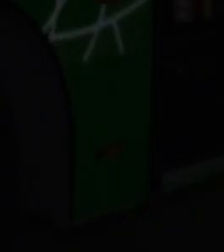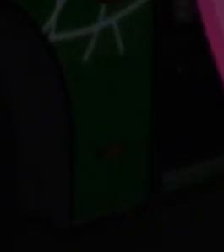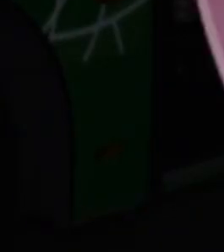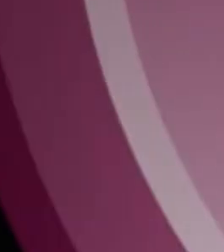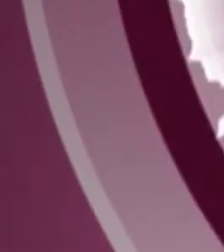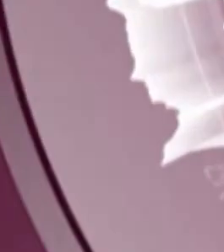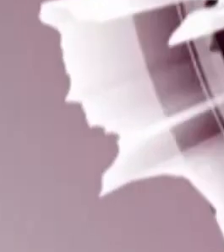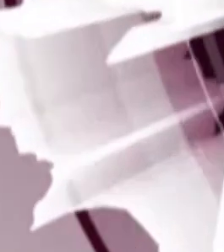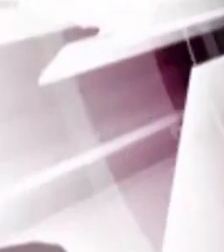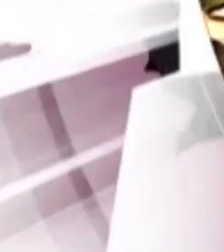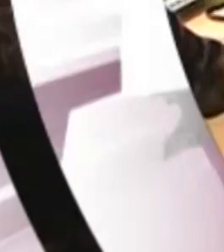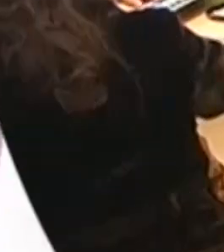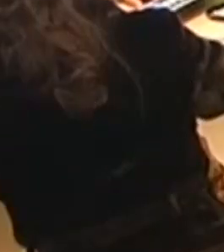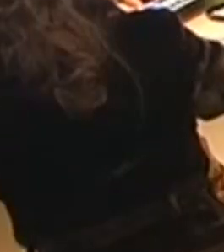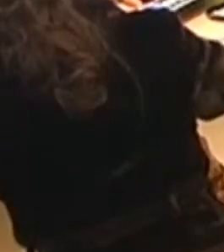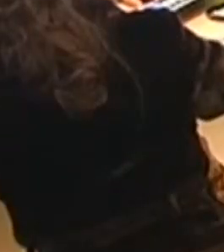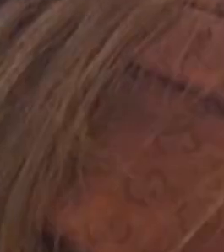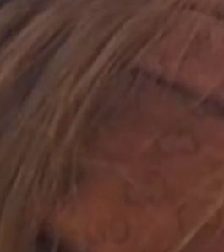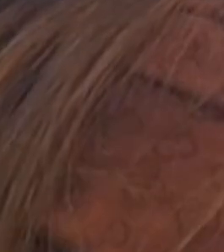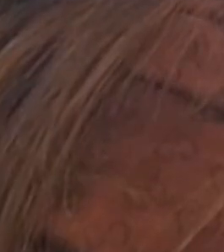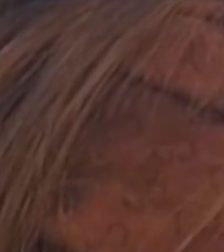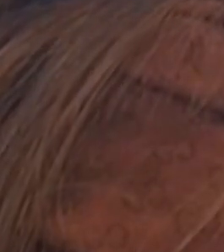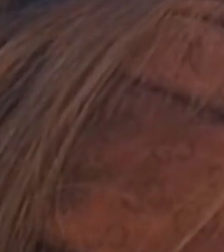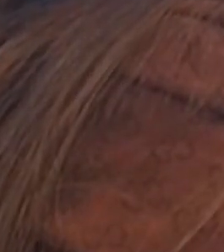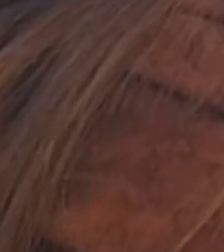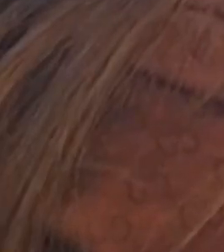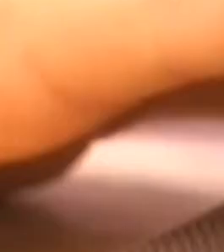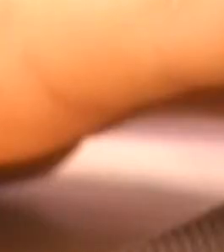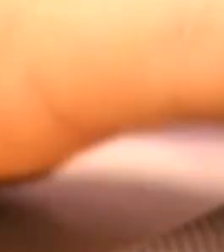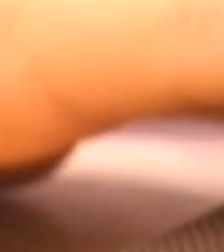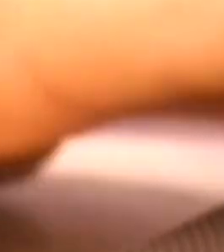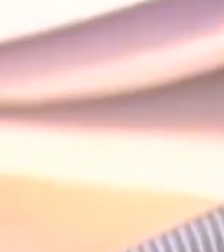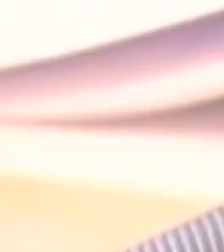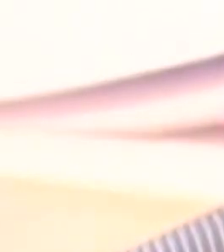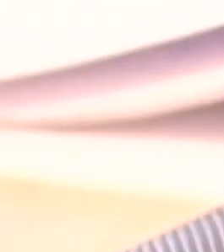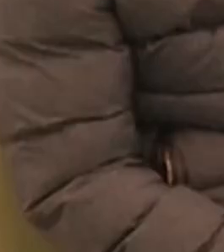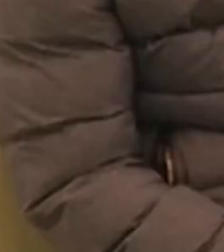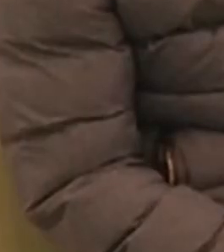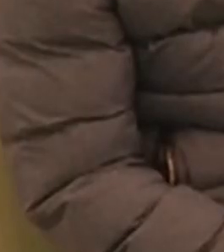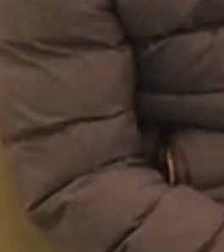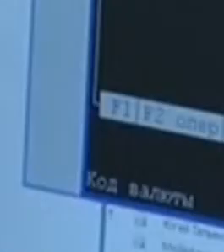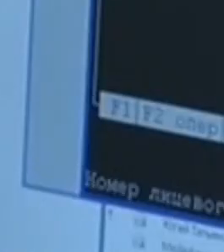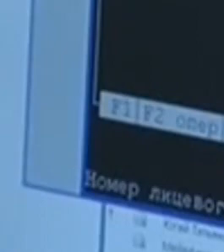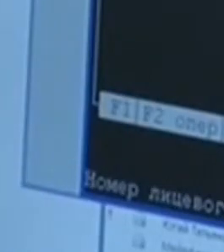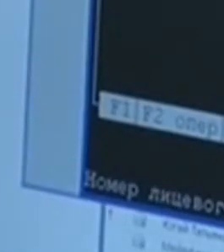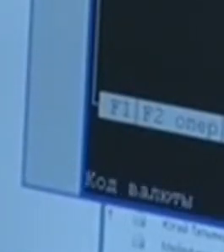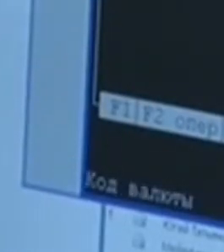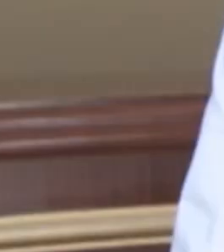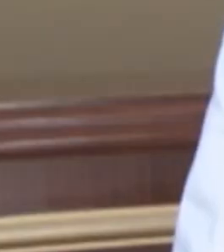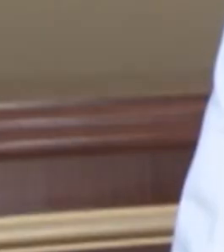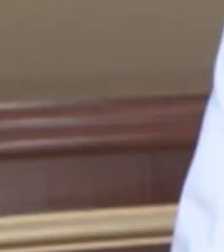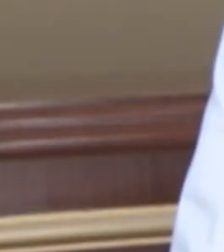Аралбаев. В парламенте рассмотрели инициативу о запрете онлайн-кредитования. Какой вердикт вынесли народные